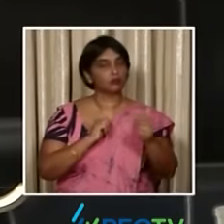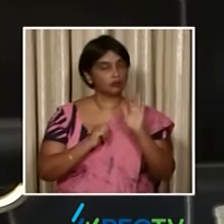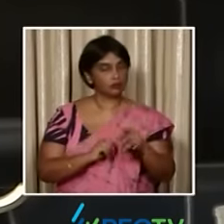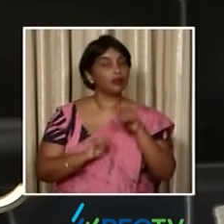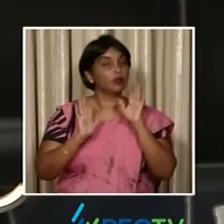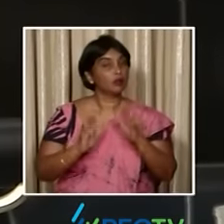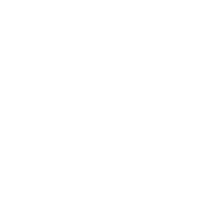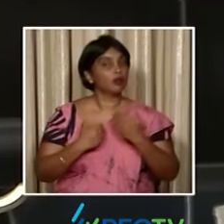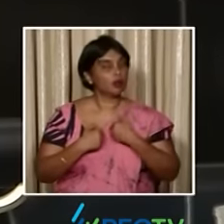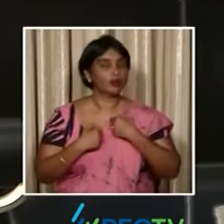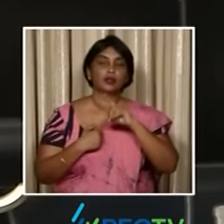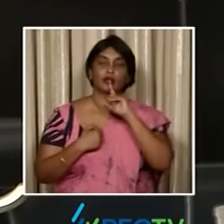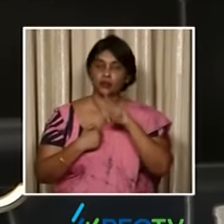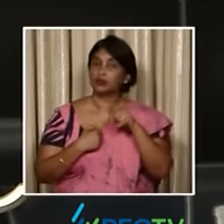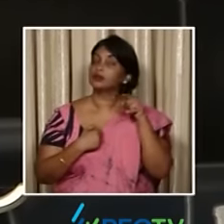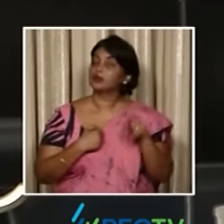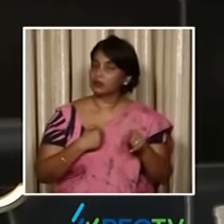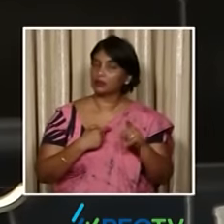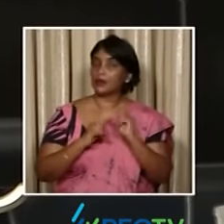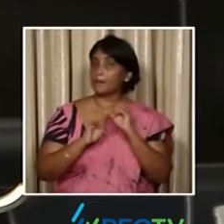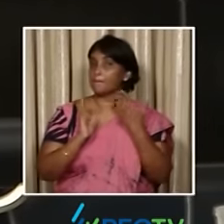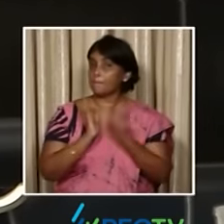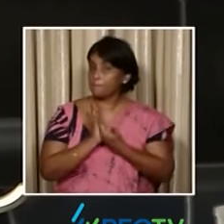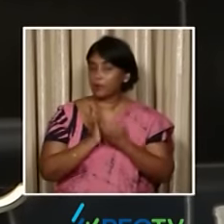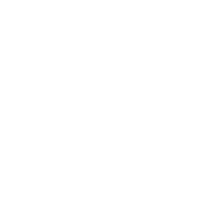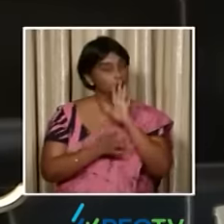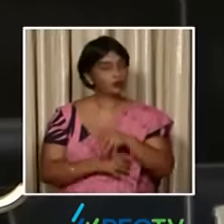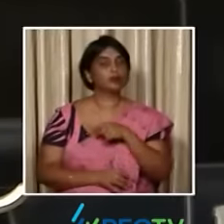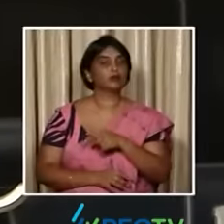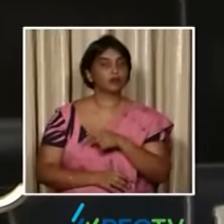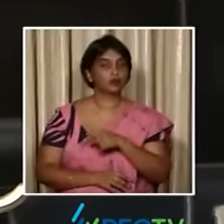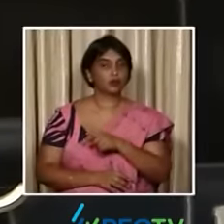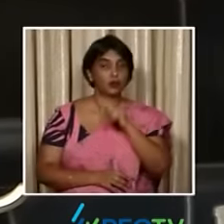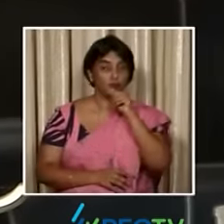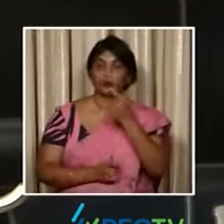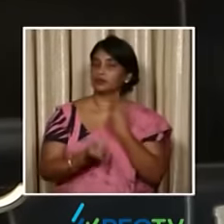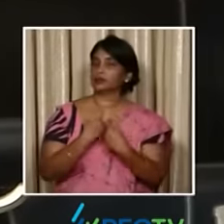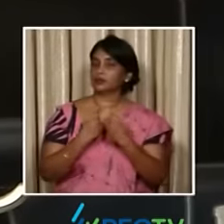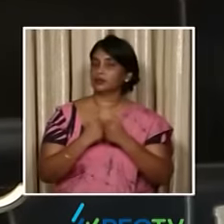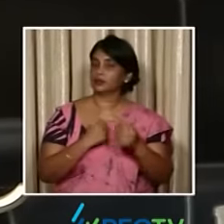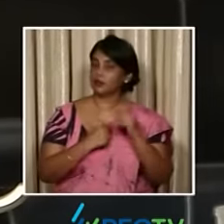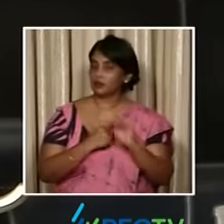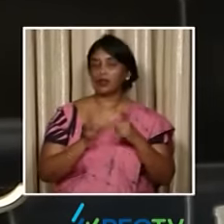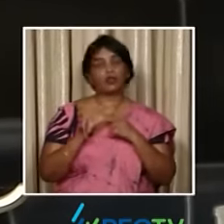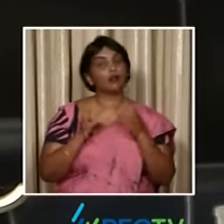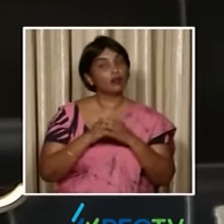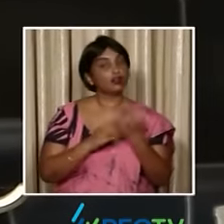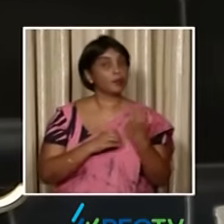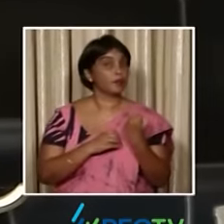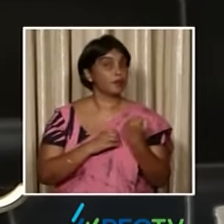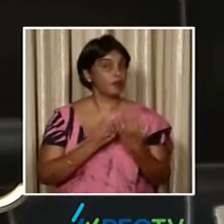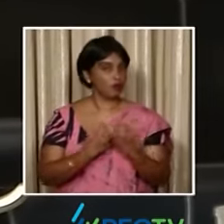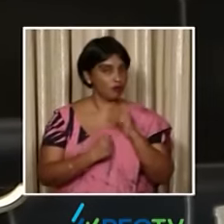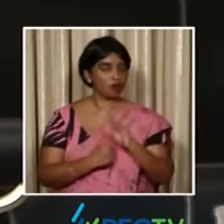හැබැයි අපි කියනවා ඒ ප්‍රතිපත්තිය තීරණය ගත්තට නියාමනය කරන අධිකාරියට බලය තියෙන්න